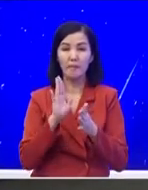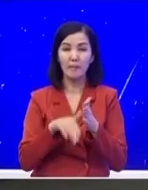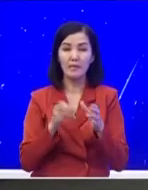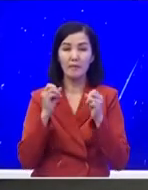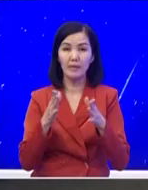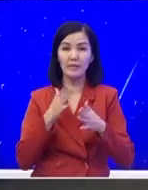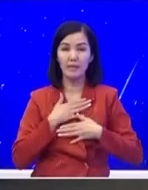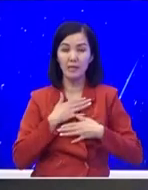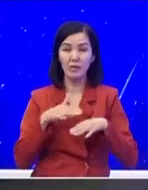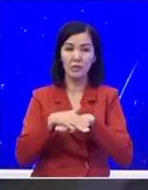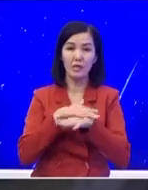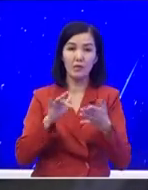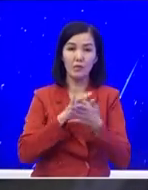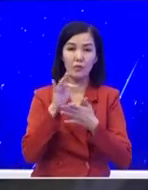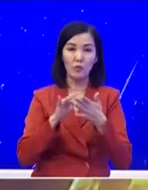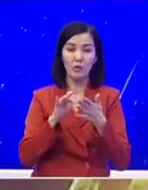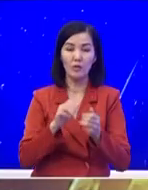обезопасить наших жителей города Текели.